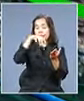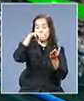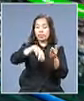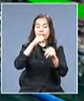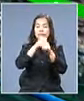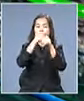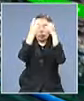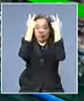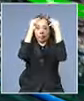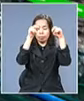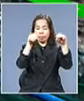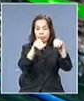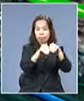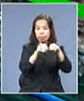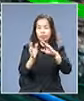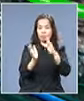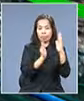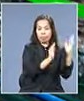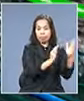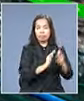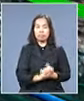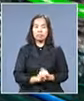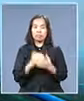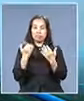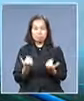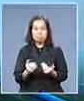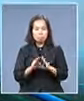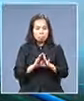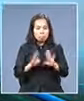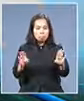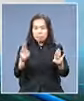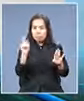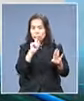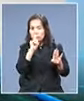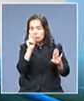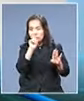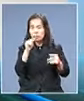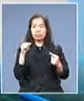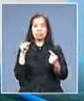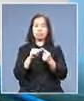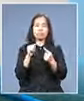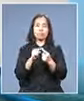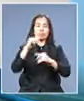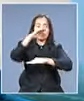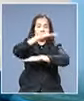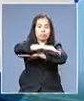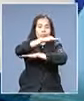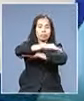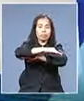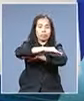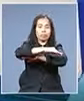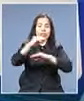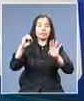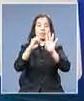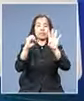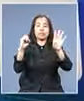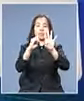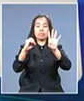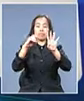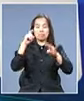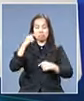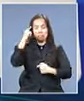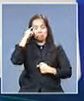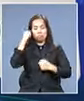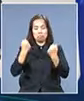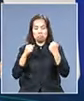ะครับมาดูพิธีเปิดกันบ้างนะครับพิธีเปิดยังเป็นทางการนั้นจะมีในช่วงของเย็นวันนี้นะครับซึ่งท่านผู้ชมจะต้องเลี่ยงหน่อยนะครับเพราะว่